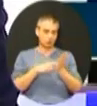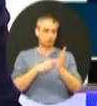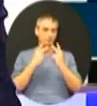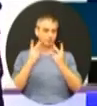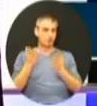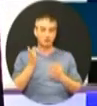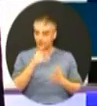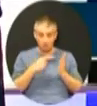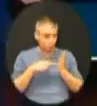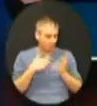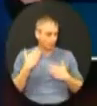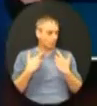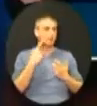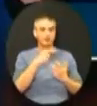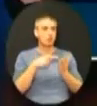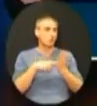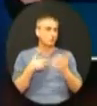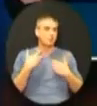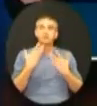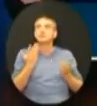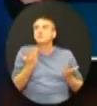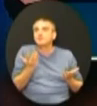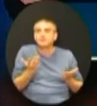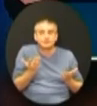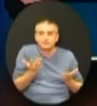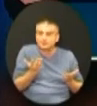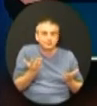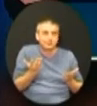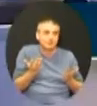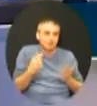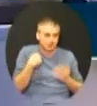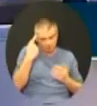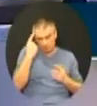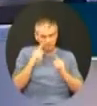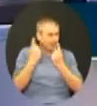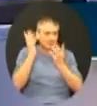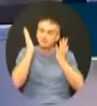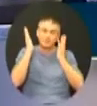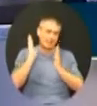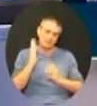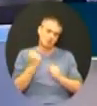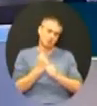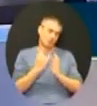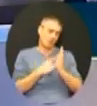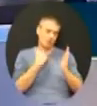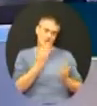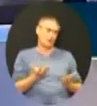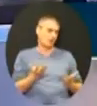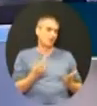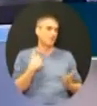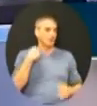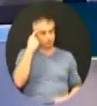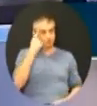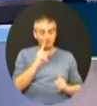הפתרון שמת אבל הא גם עם דוגמה מקוממת אני אומרת b cas make בדלא אנחנו יודעים מקרים מקרים רעים עושים חוק רע ולכן אני